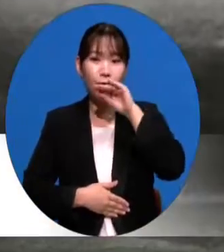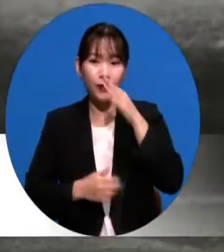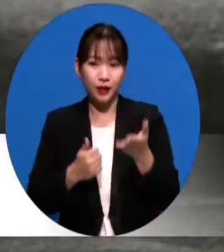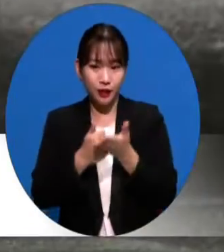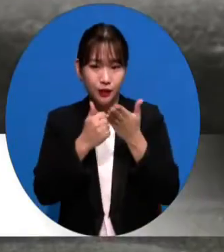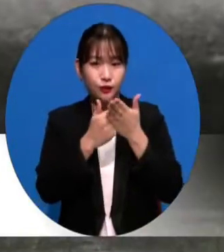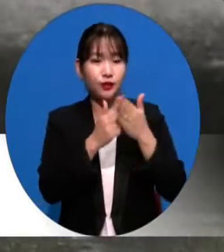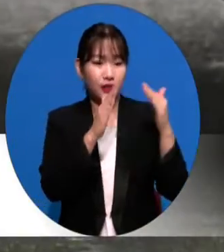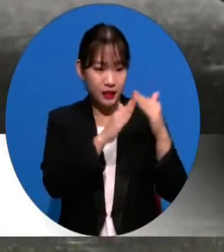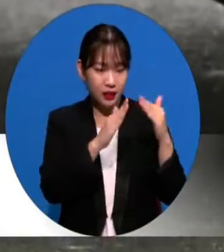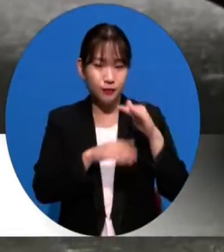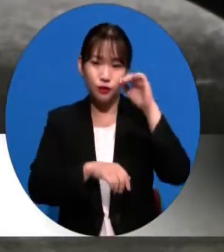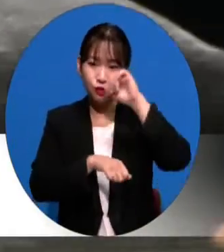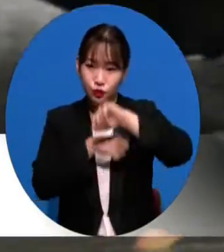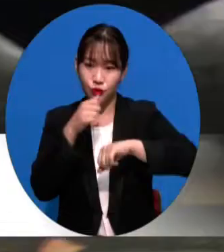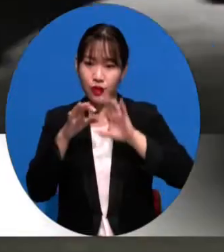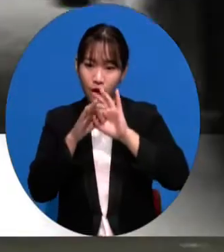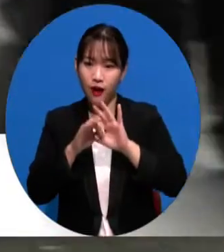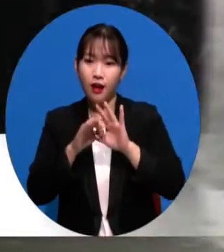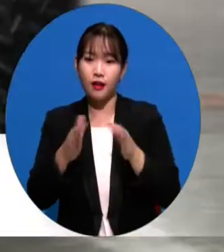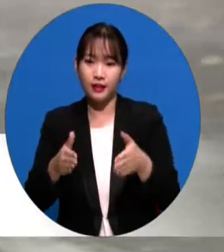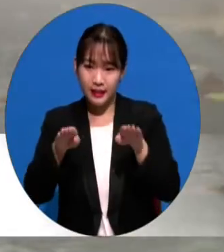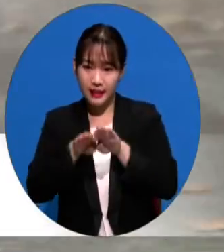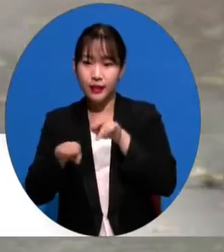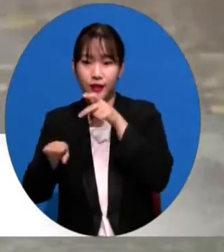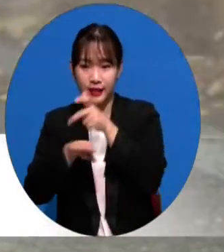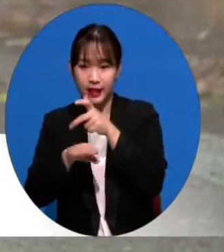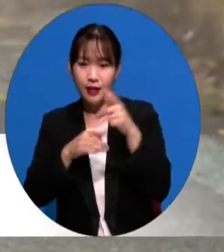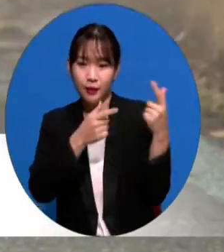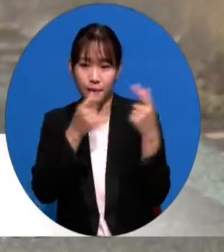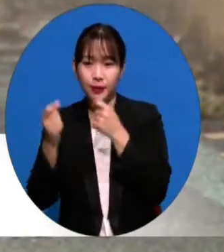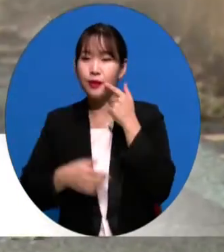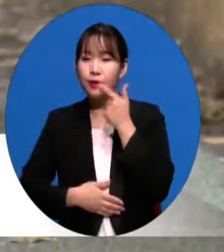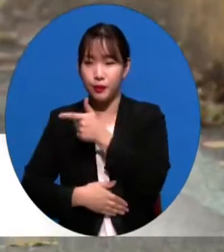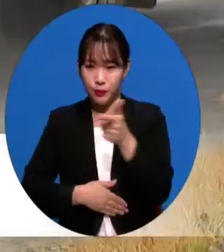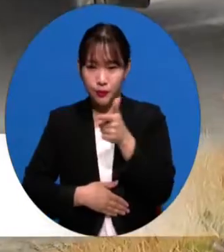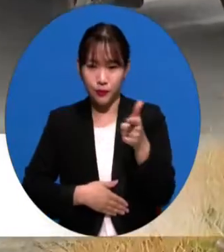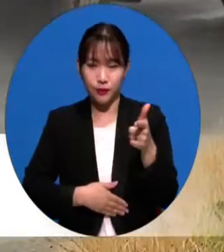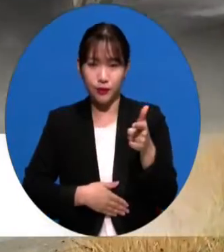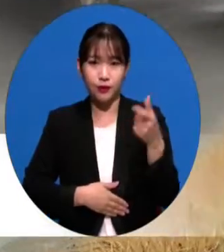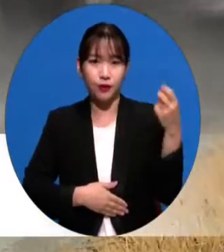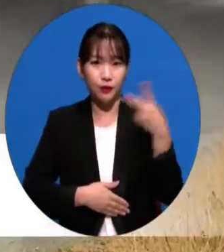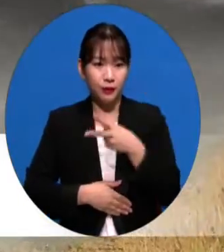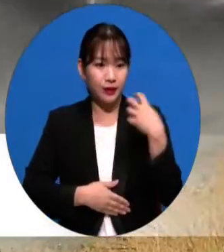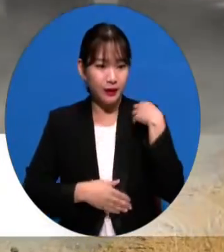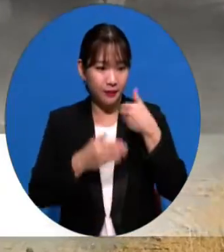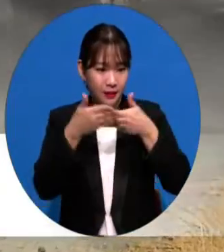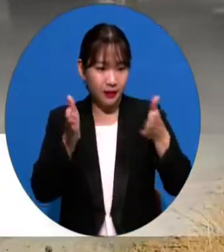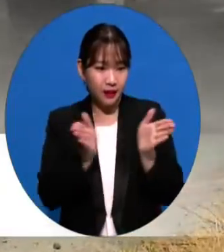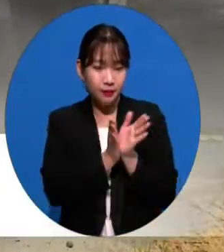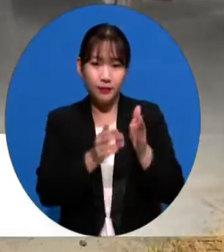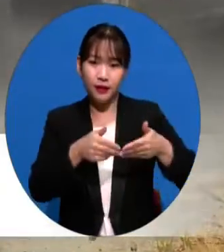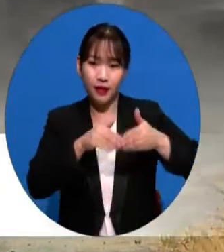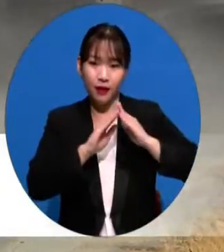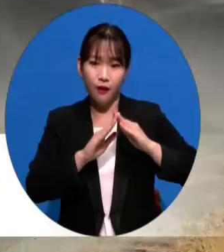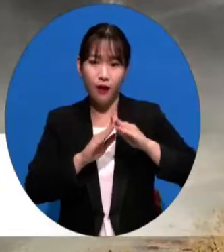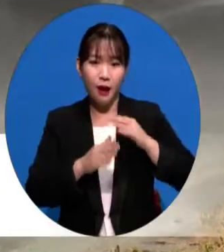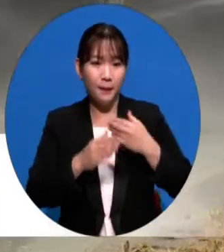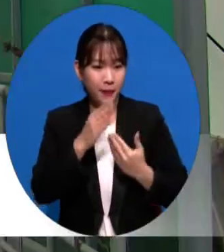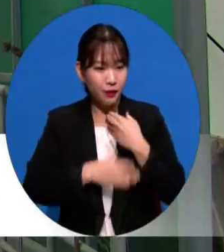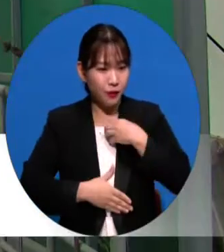축산관계시설 축산 차량을 일제 소독하기로 했습니다 또 농장 점검반의 구성에 AI 발생